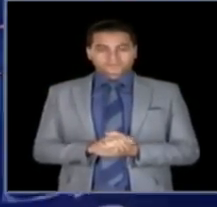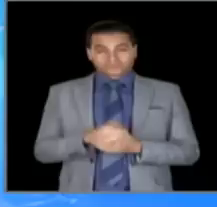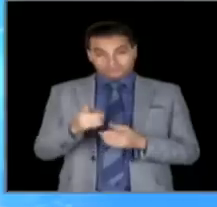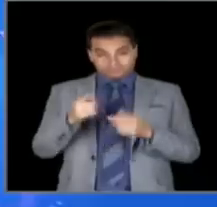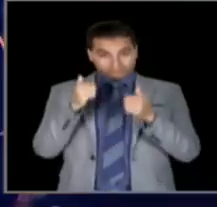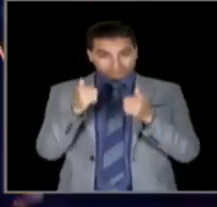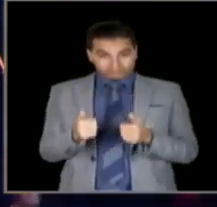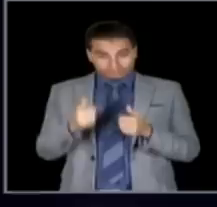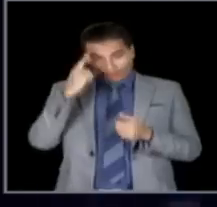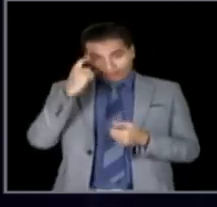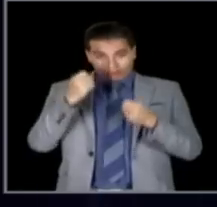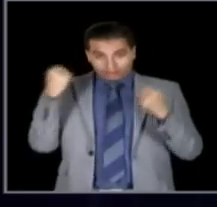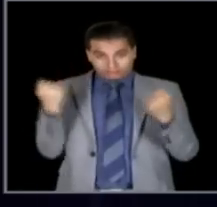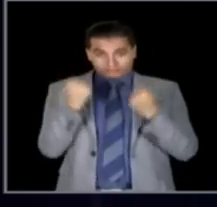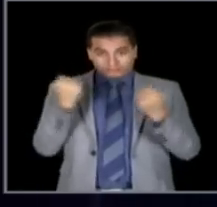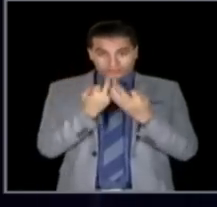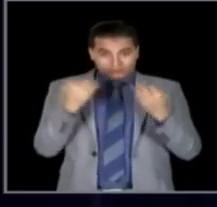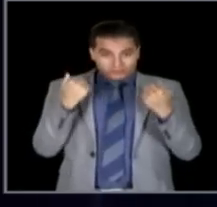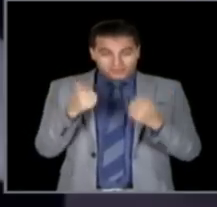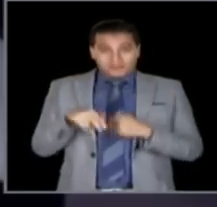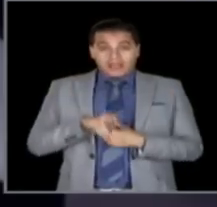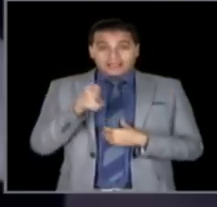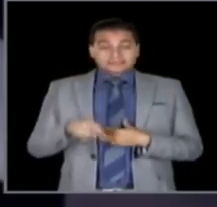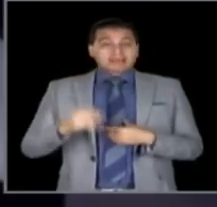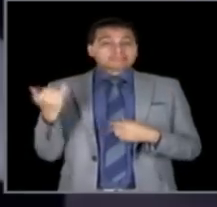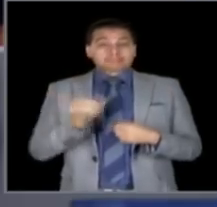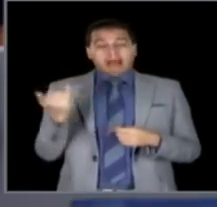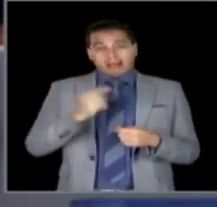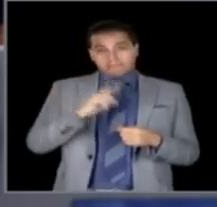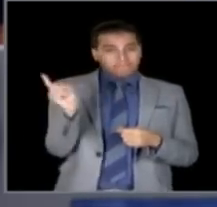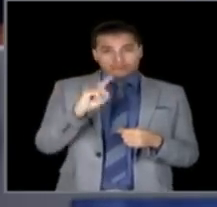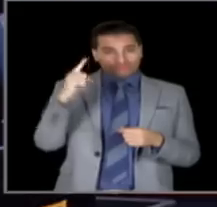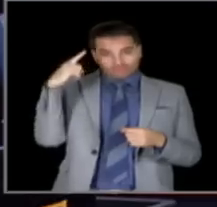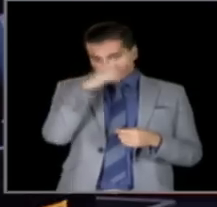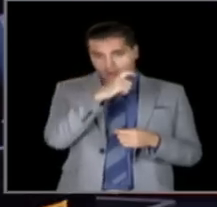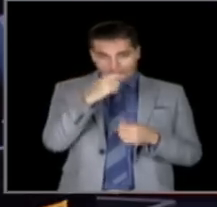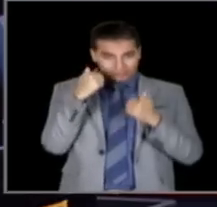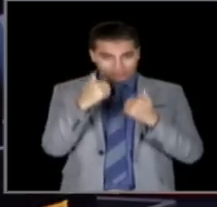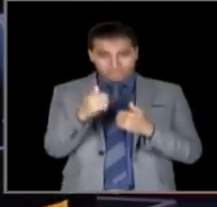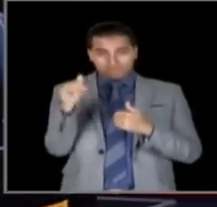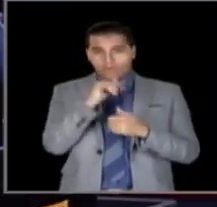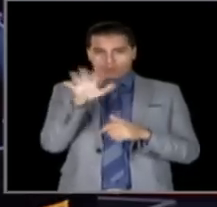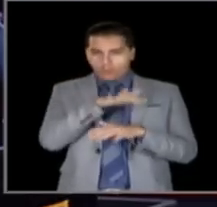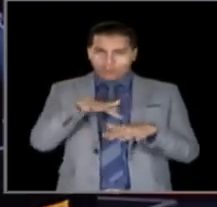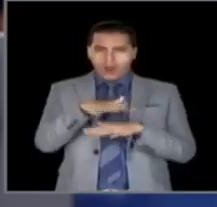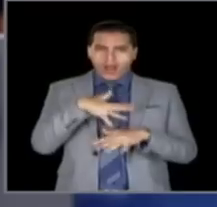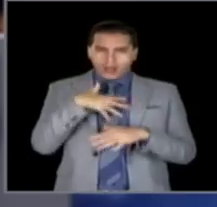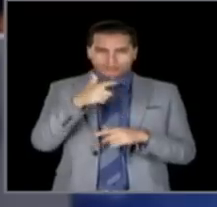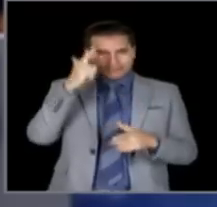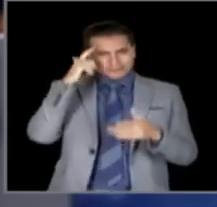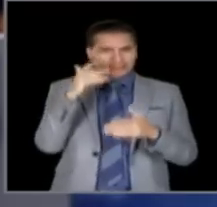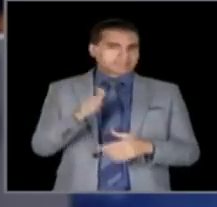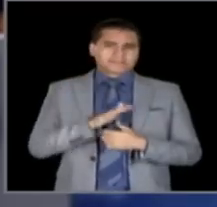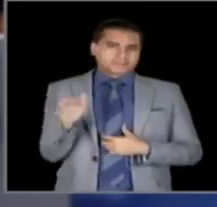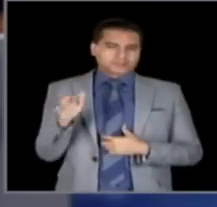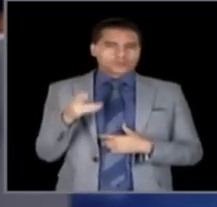استعدتي تحت الضغط؟ يعني الأسئلة سهلة مش صعبة. تمام. كل اللي احنا عايزينه انك تركزي.